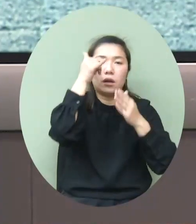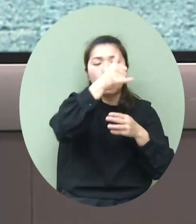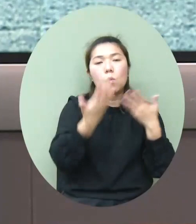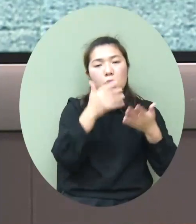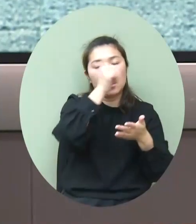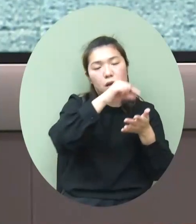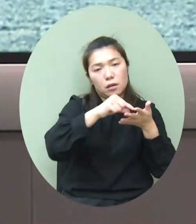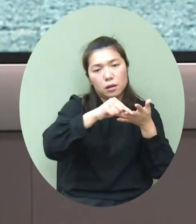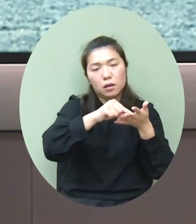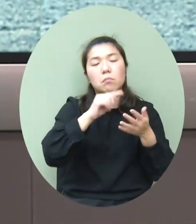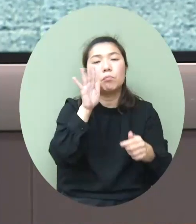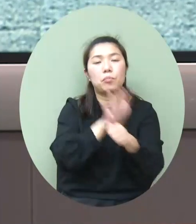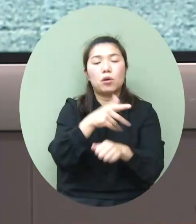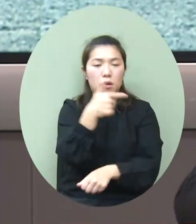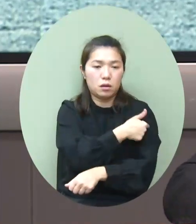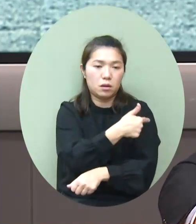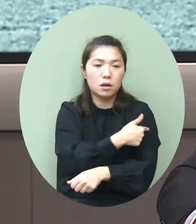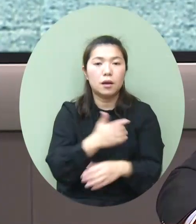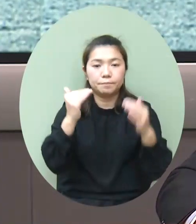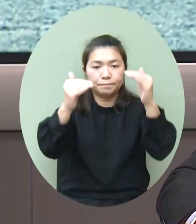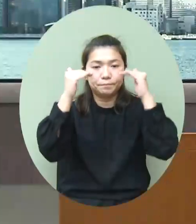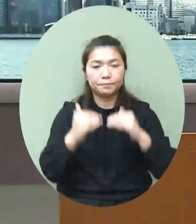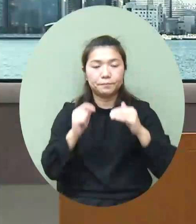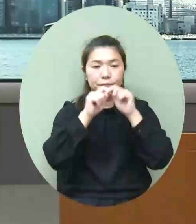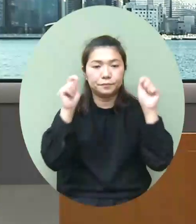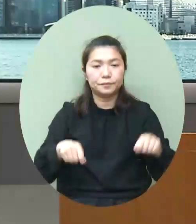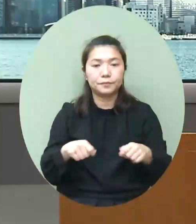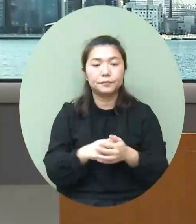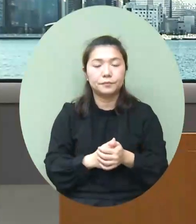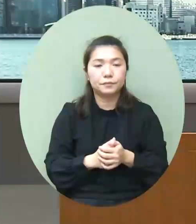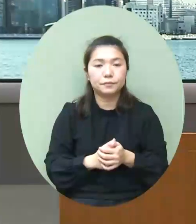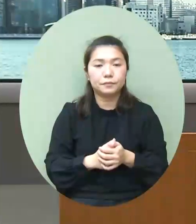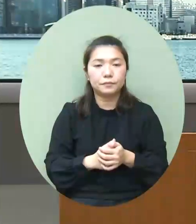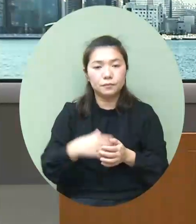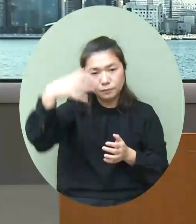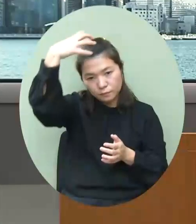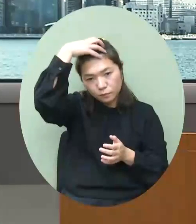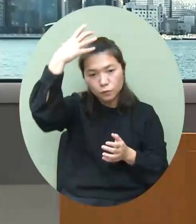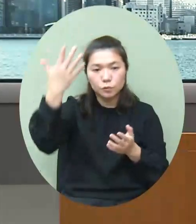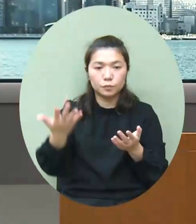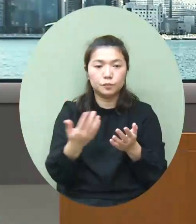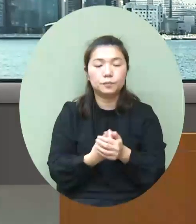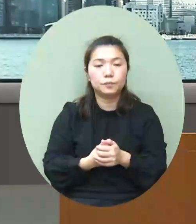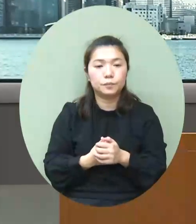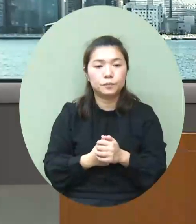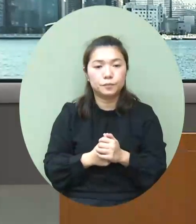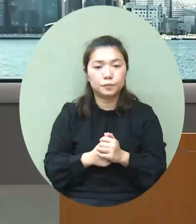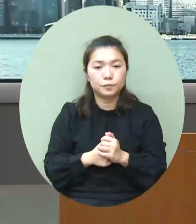人到院舍帮他们接种疫苗。下一条提问，